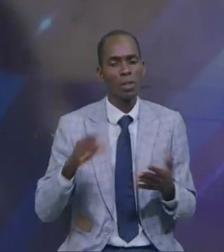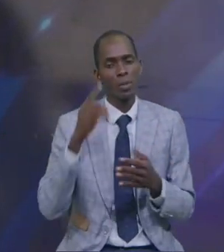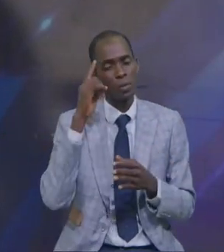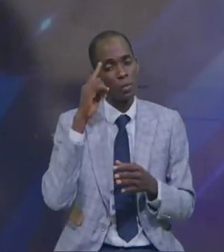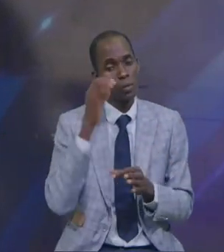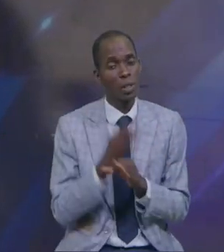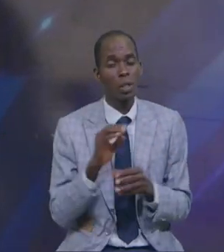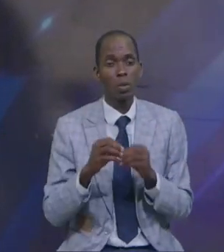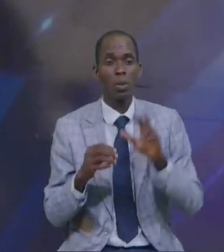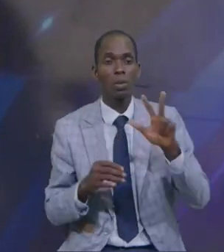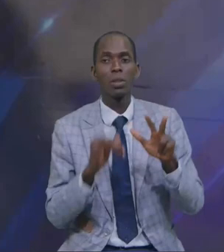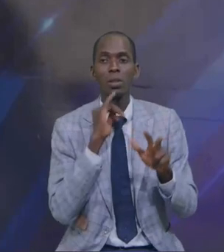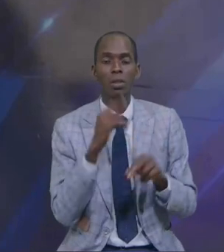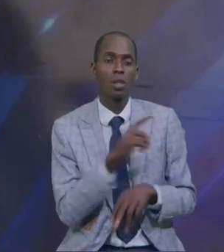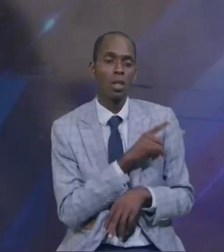par la foi qui